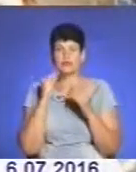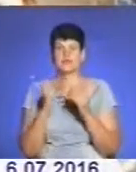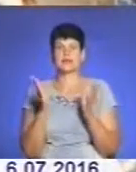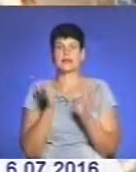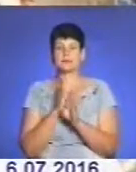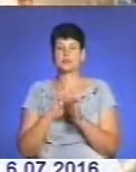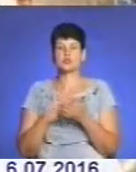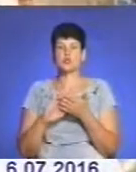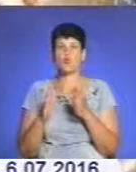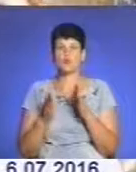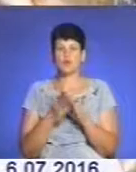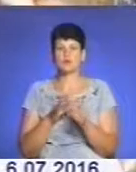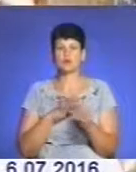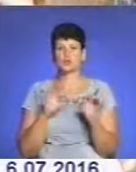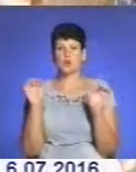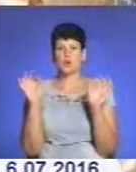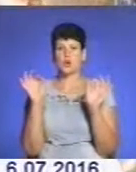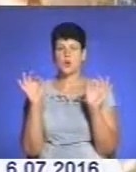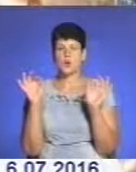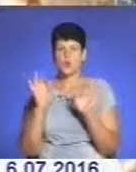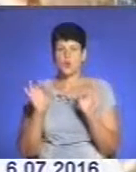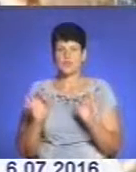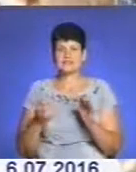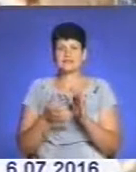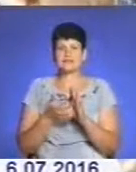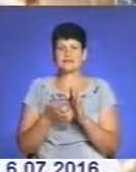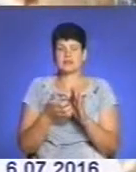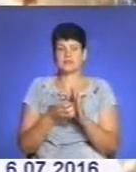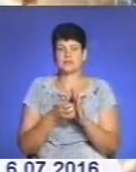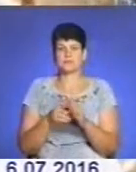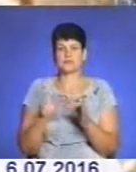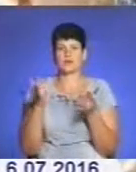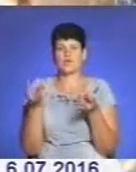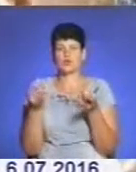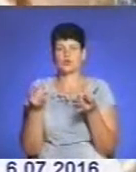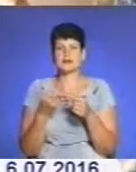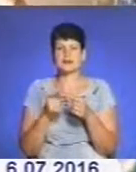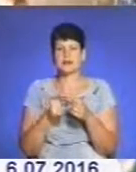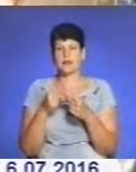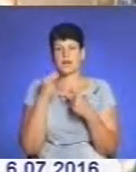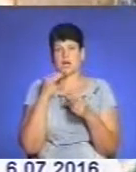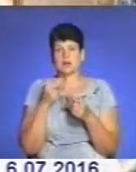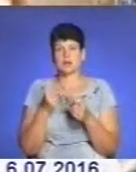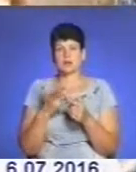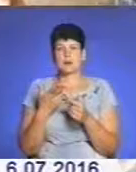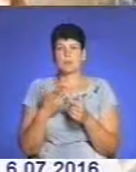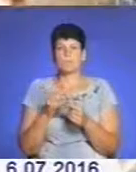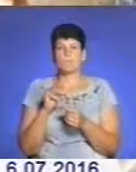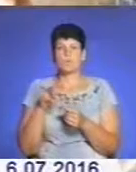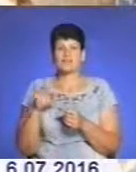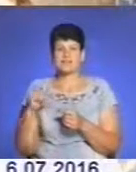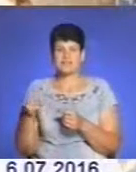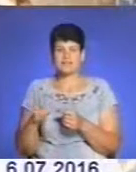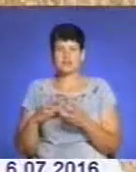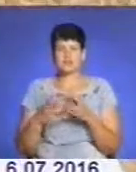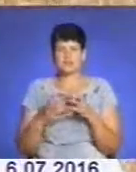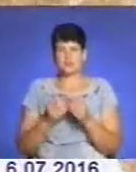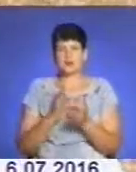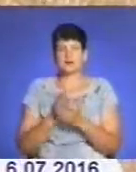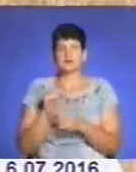осені, практично відсутність вологи, можливо, не найкращий позитивний цей результат нас ми маємо на сьогоднішній день, але маємо те, що